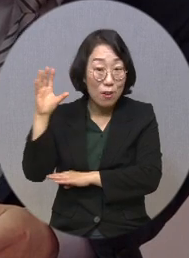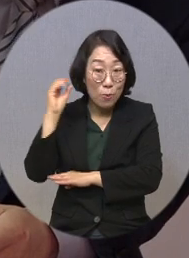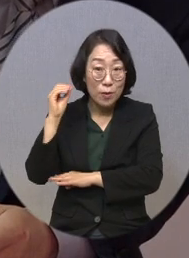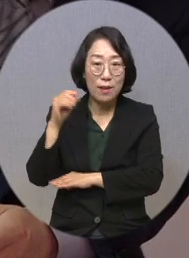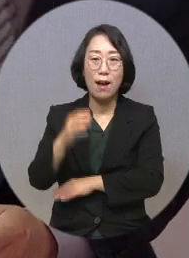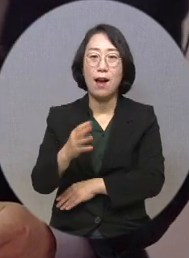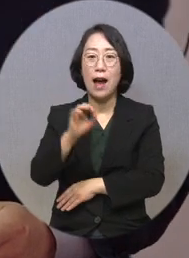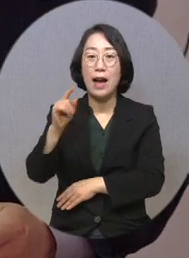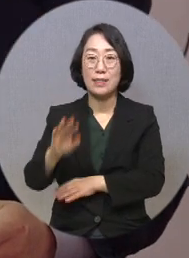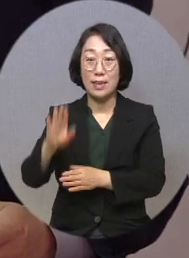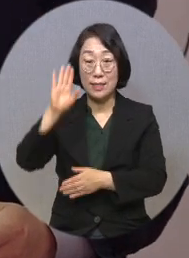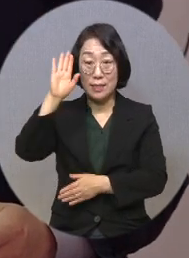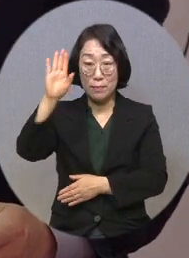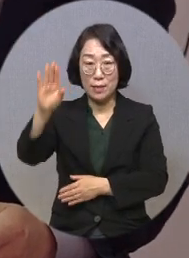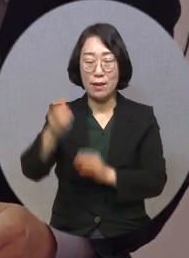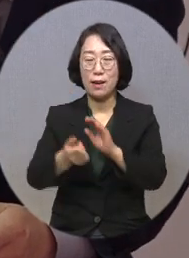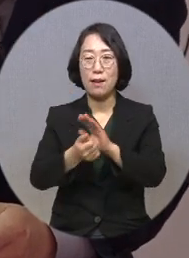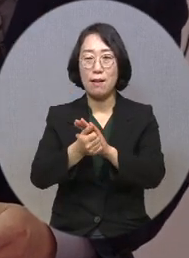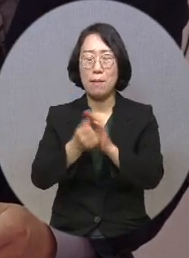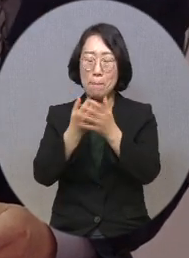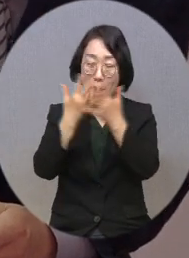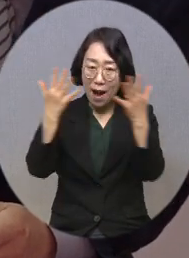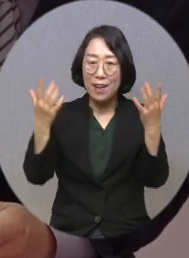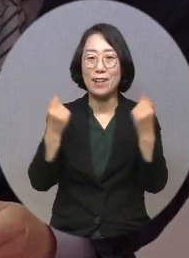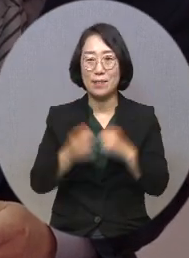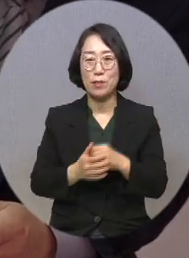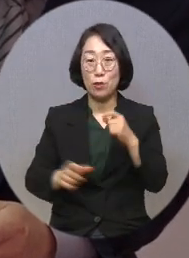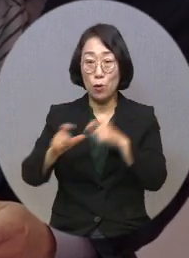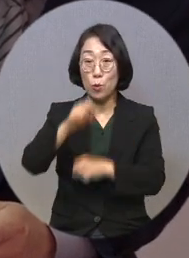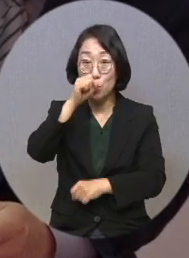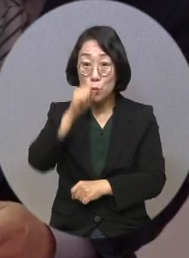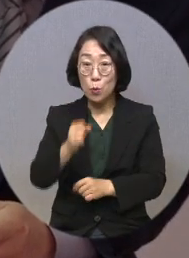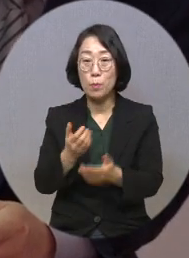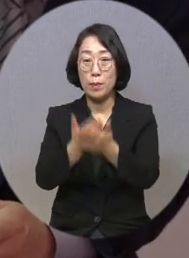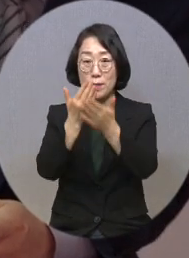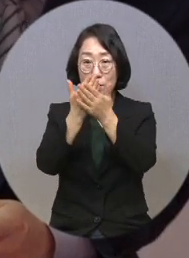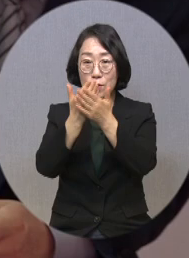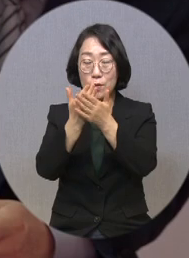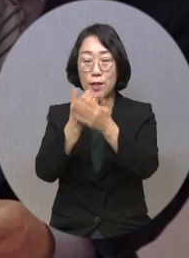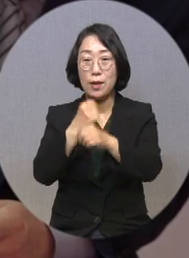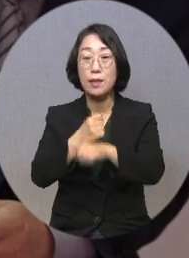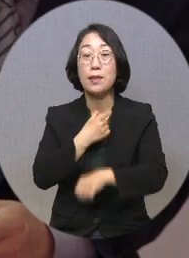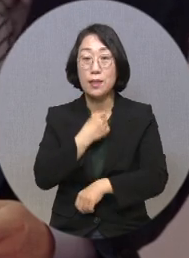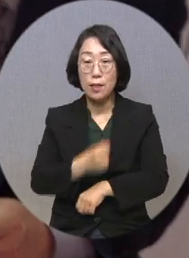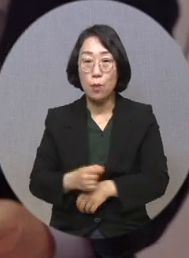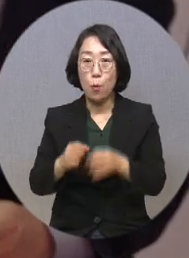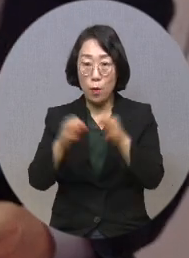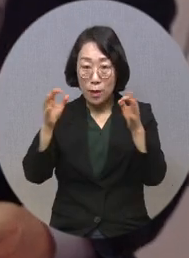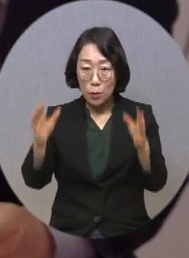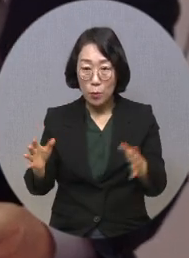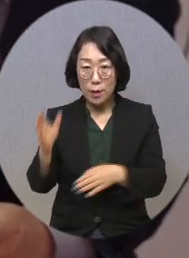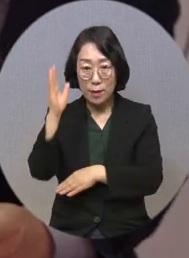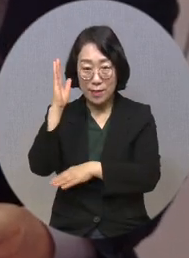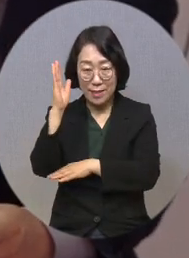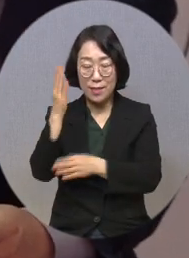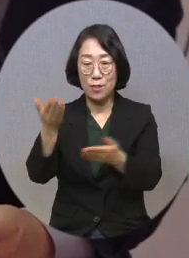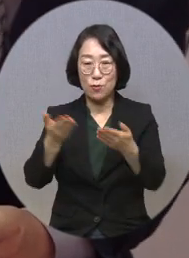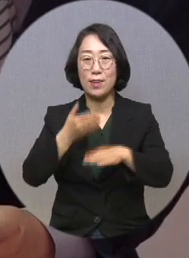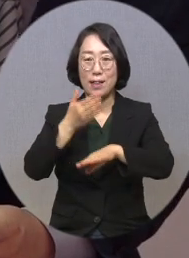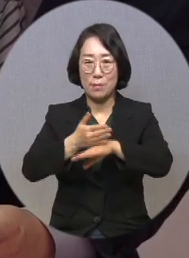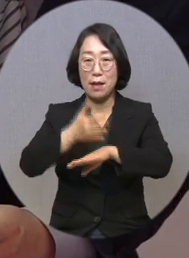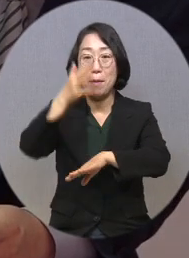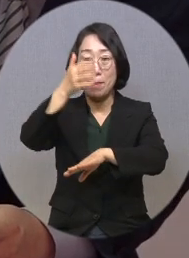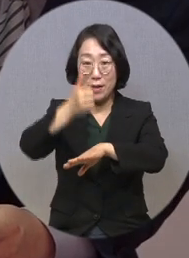아산시의 미래가 굉장히 밝아지는 것 같습니다. 더 좋은 아산시를 만들어주시기를 바라고요. 장시간 수고하셨습니다.